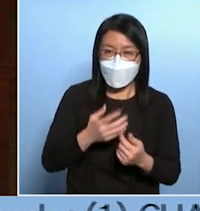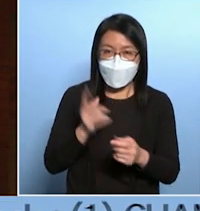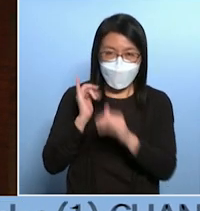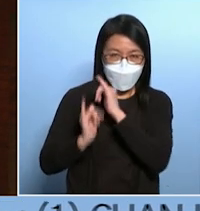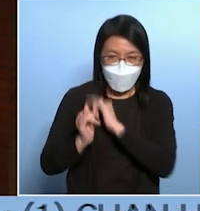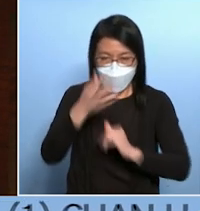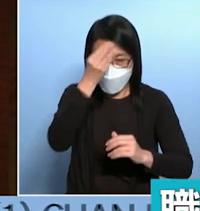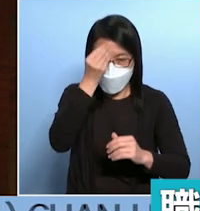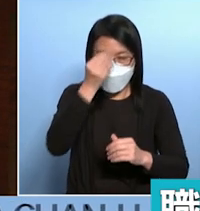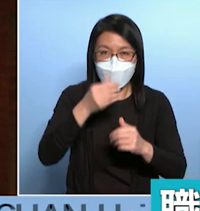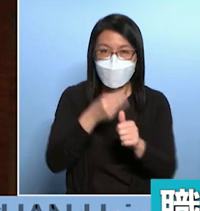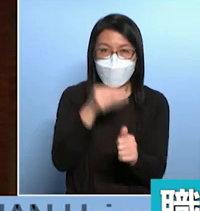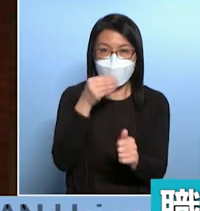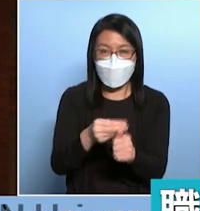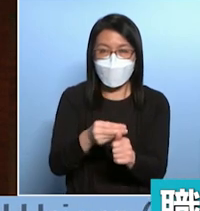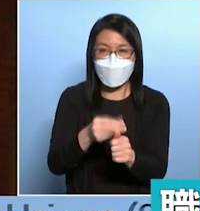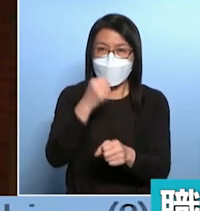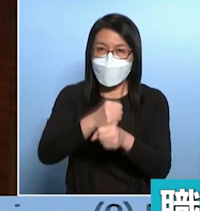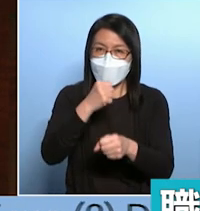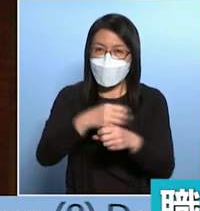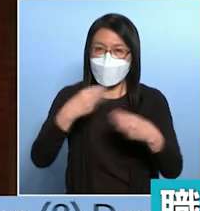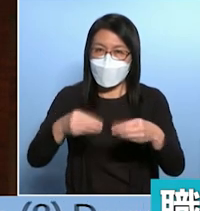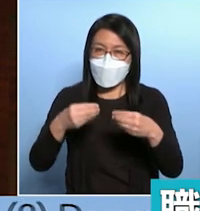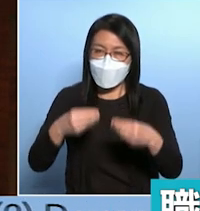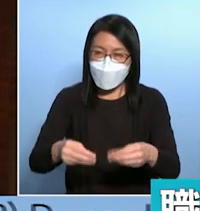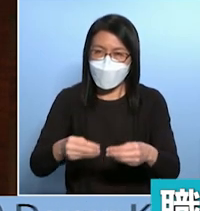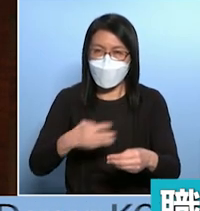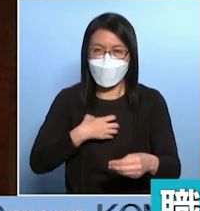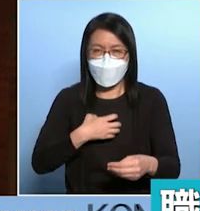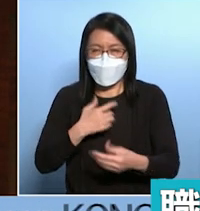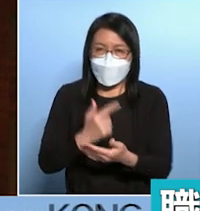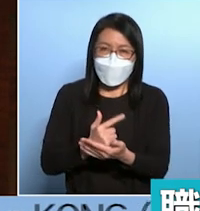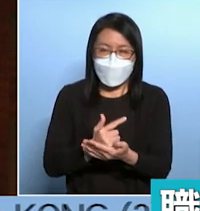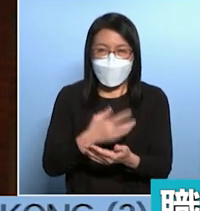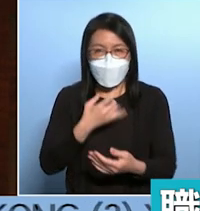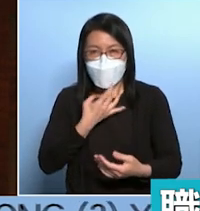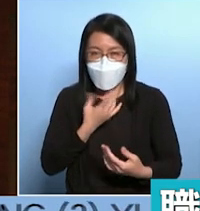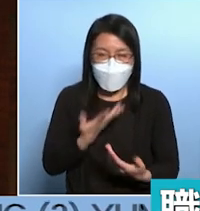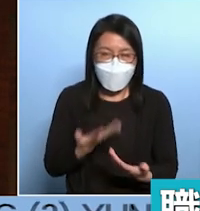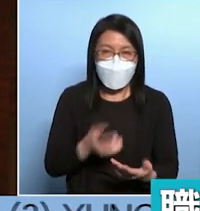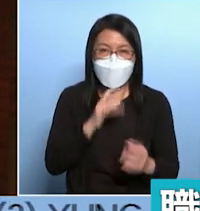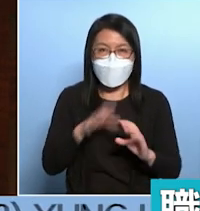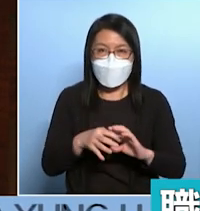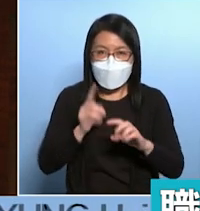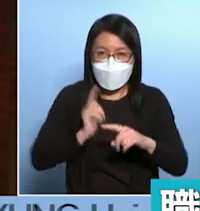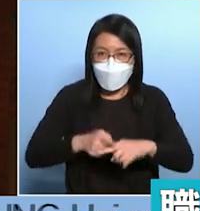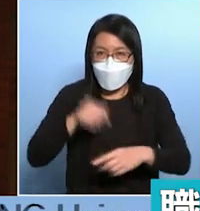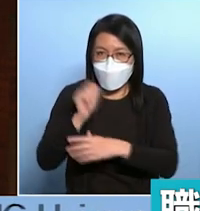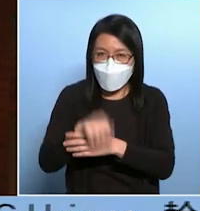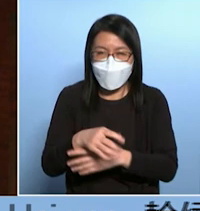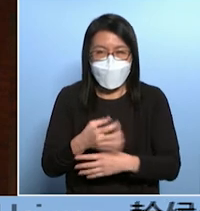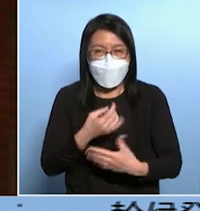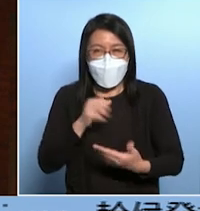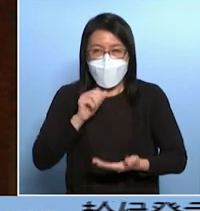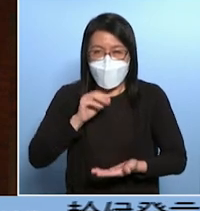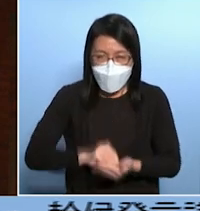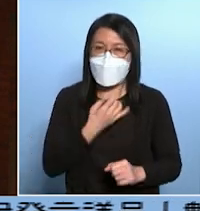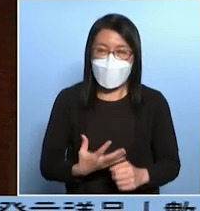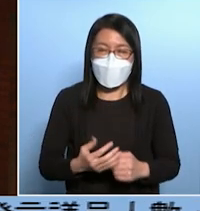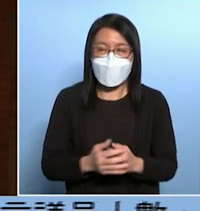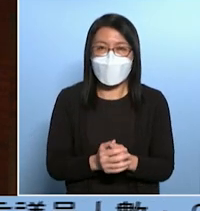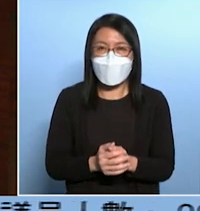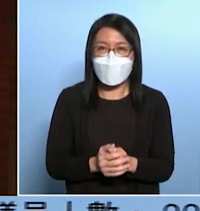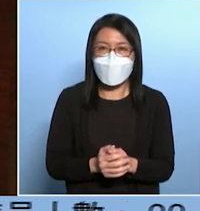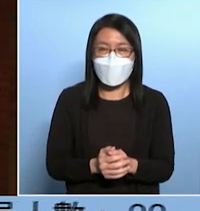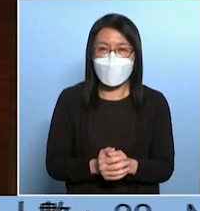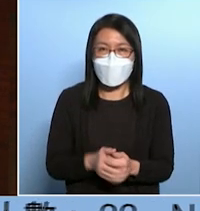練，職業教育的價值和重要性是未獲得充分的認同和肯定，往往